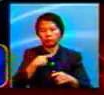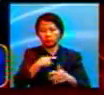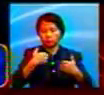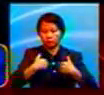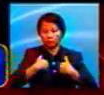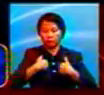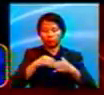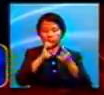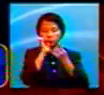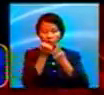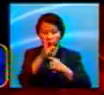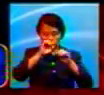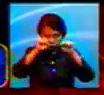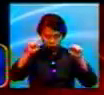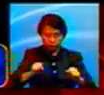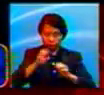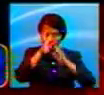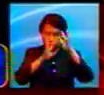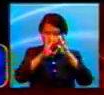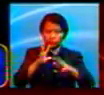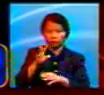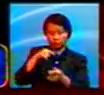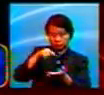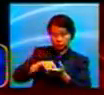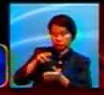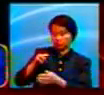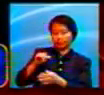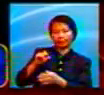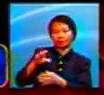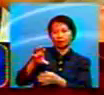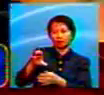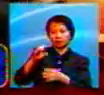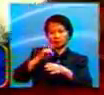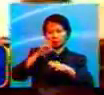the ecosystem, we have created this magic, you know, in Malaysia.